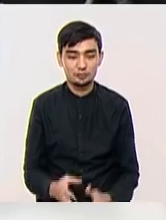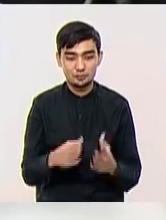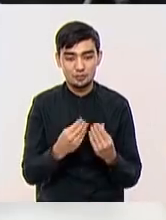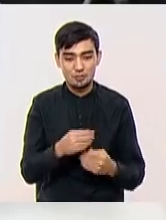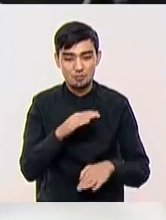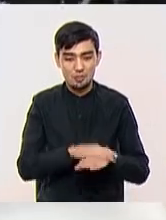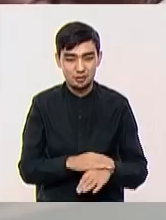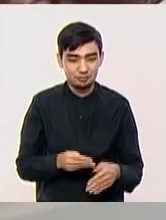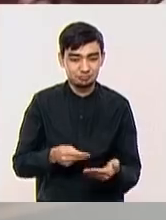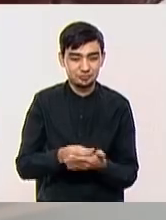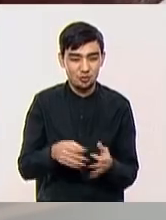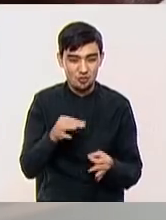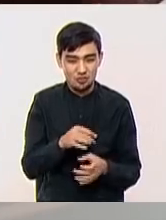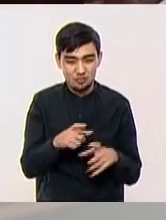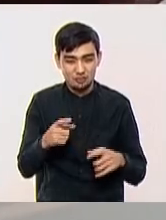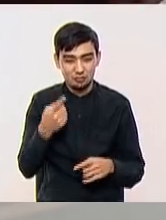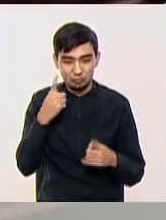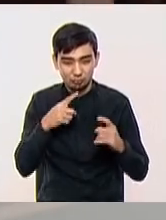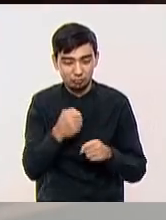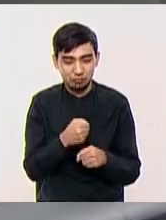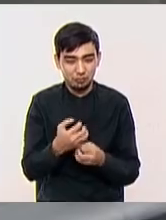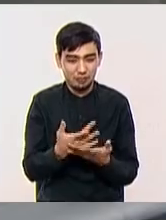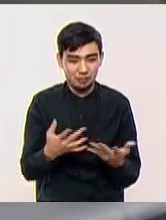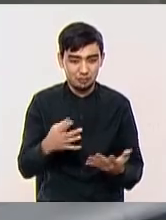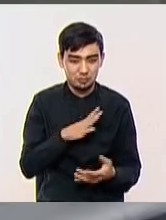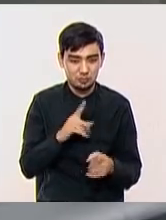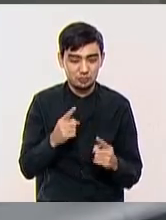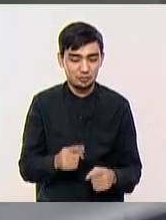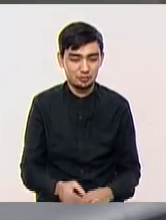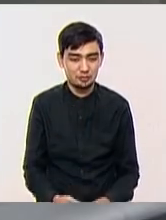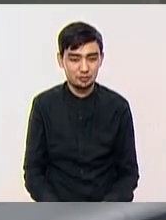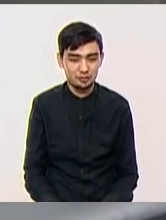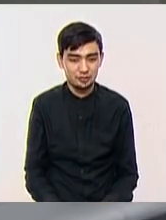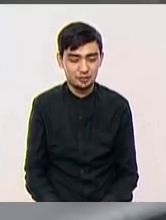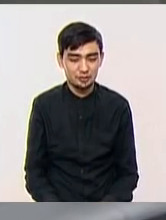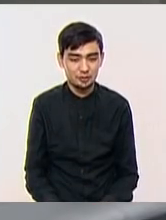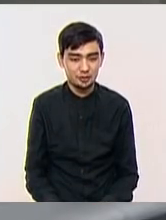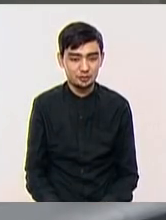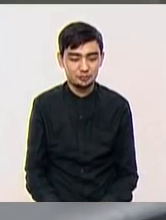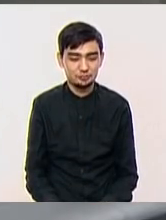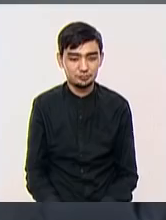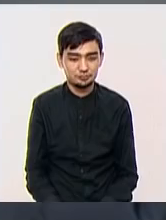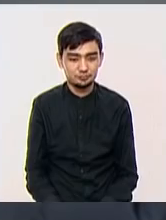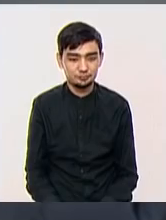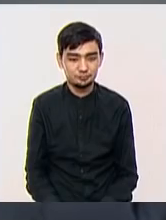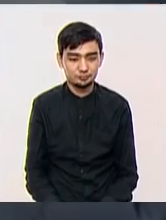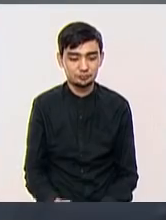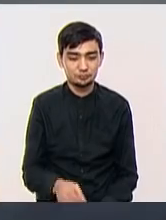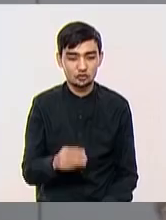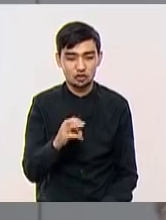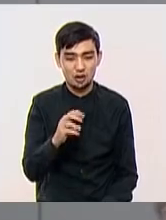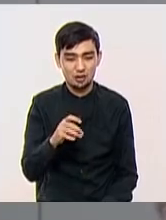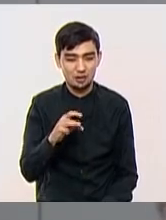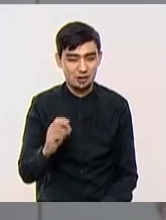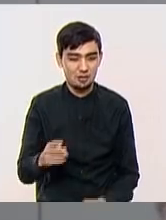Отбасы банкі салымшылар алдында ойына келген істей береме? Уәдесінде тұрмай тұр, соны тоқтатылуын біз талап етеміз. Шаңырақ